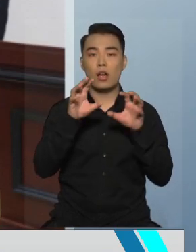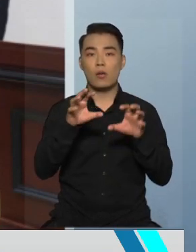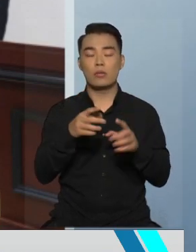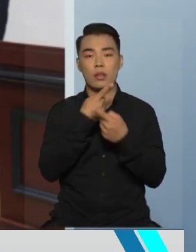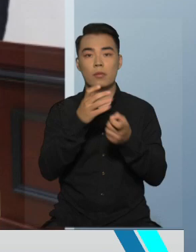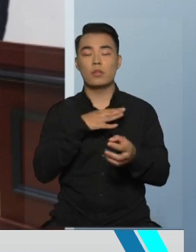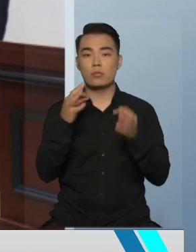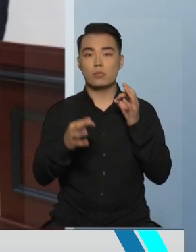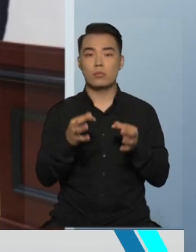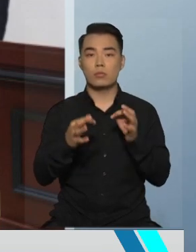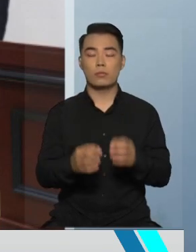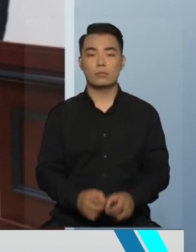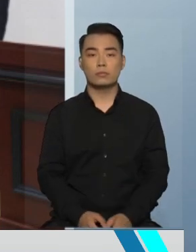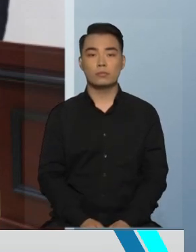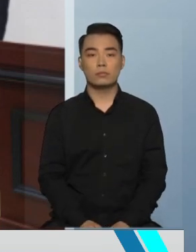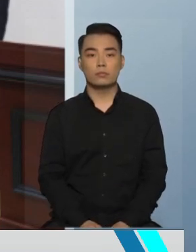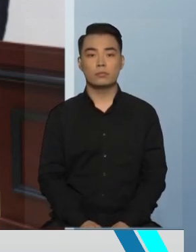сообщении суда.